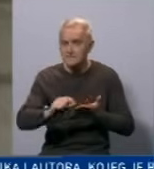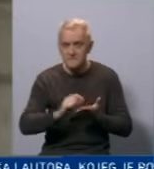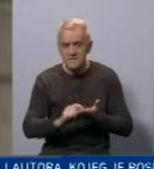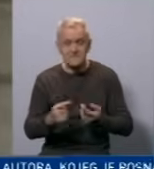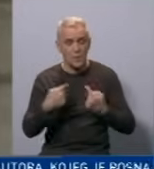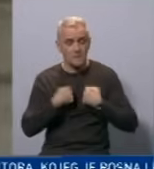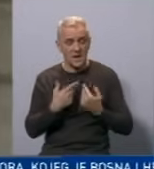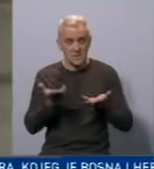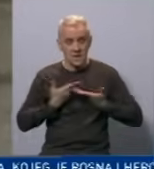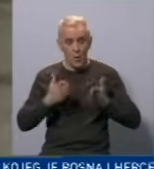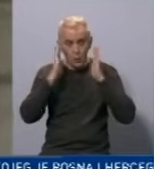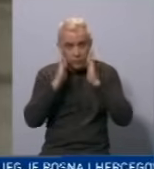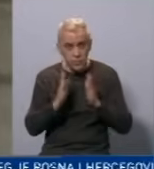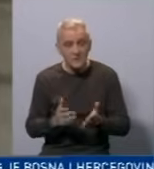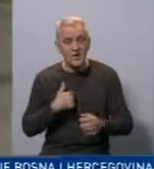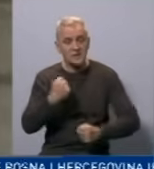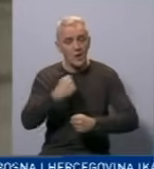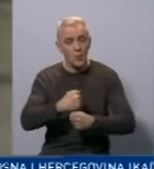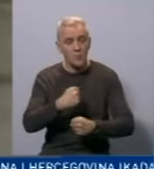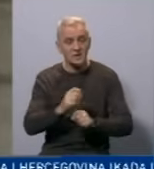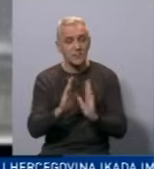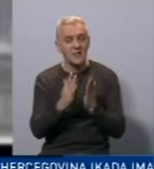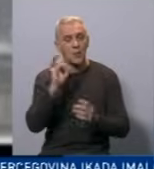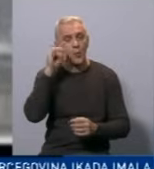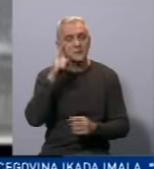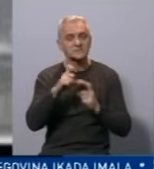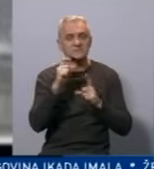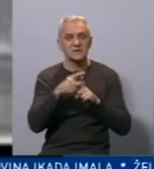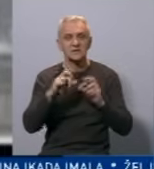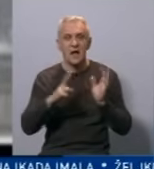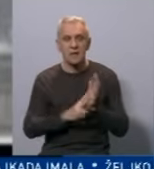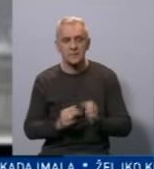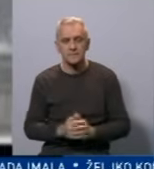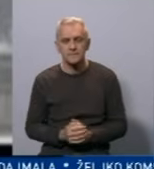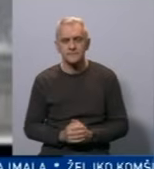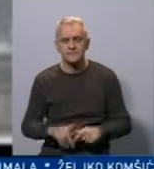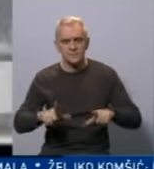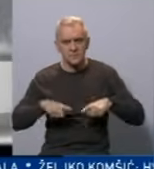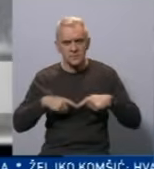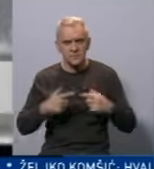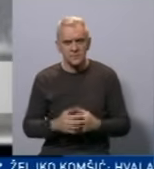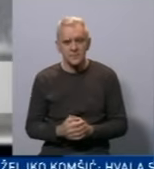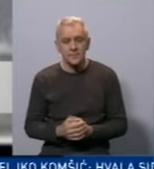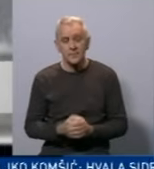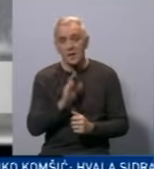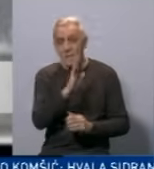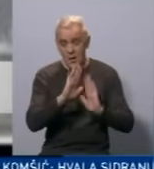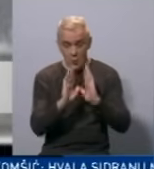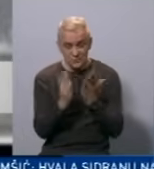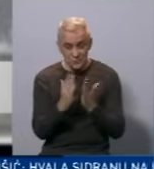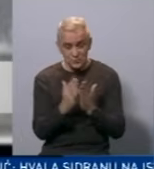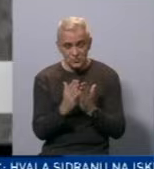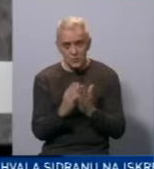meni ukazao povjerenje da uradim knjigu o njemu. Jutros je usred ljeta. Njegov književni